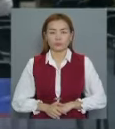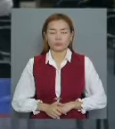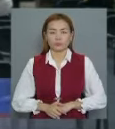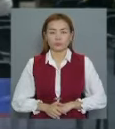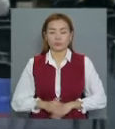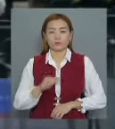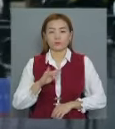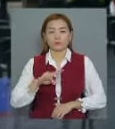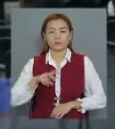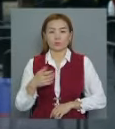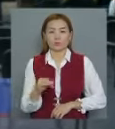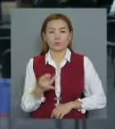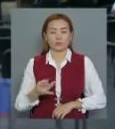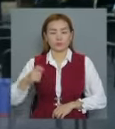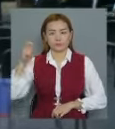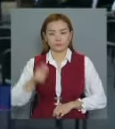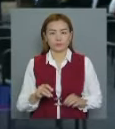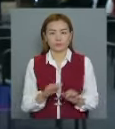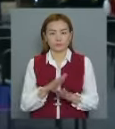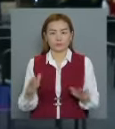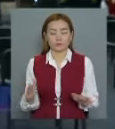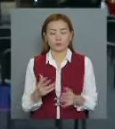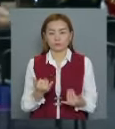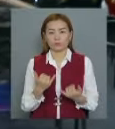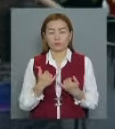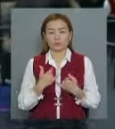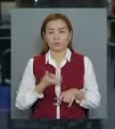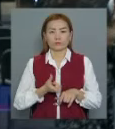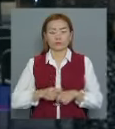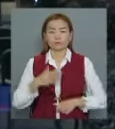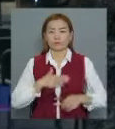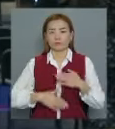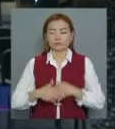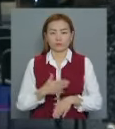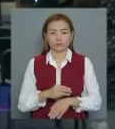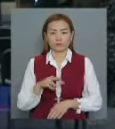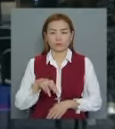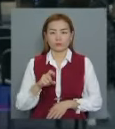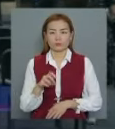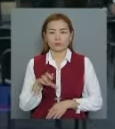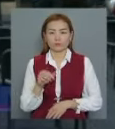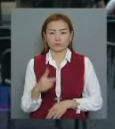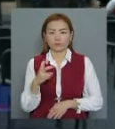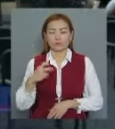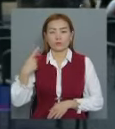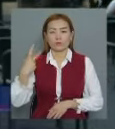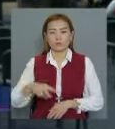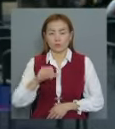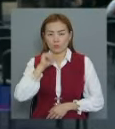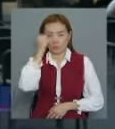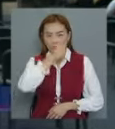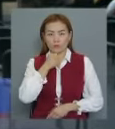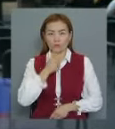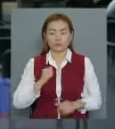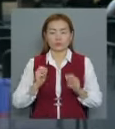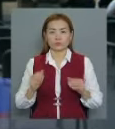Жылой ауданынан келіп отырмыз. Осы концерттің ұйымдастырылып отырғанына өте қуаныштымыз. Осы Махамбеттің 220 жылдығының бейбіт